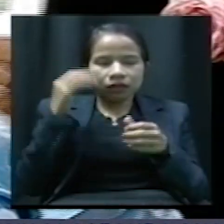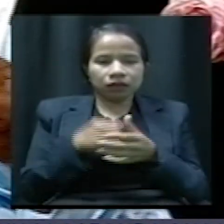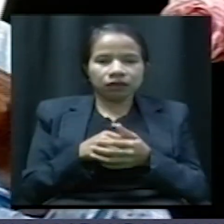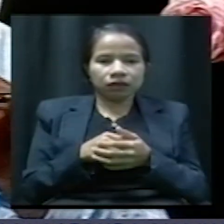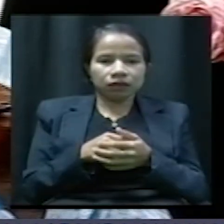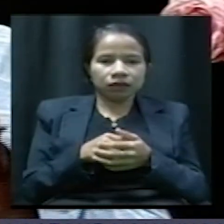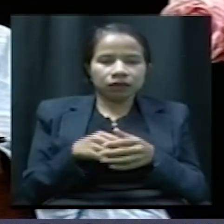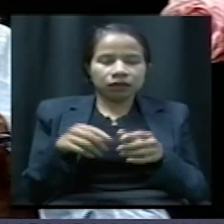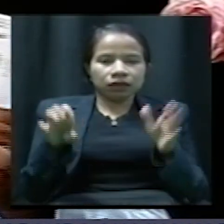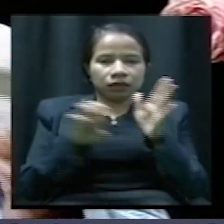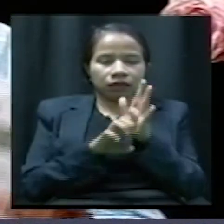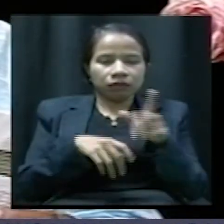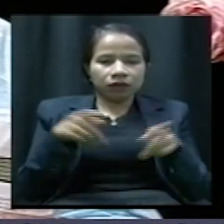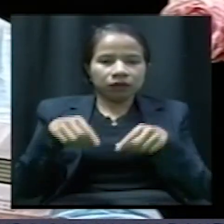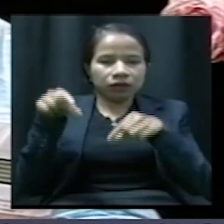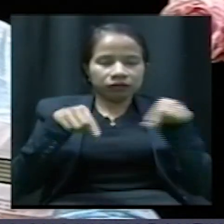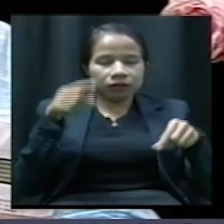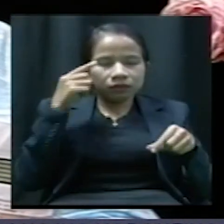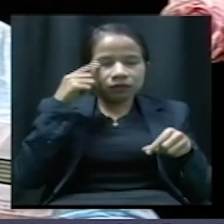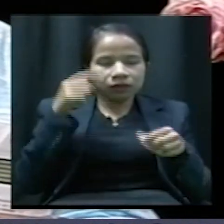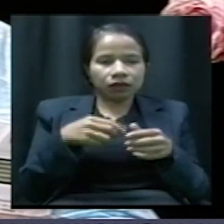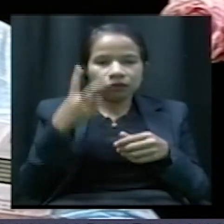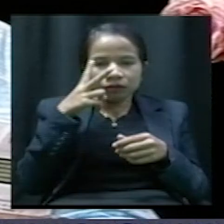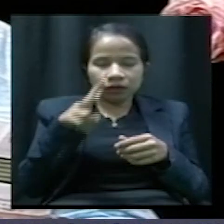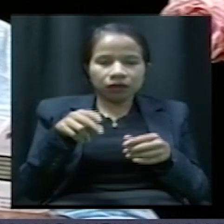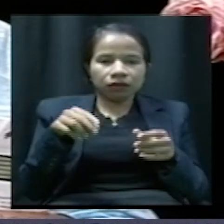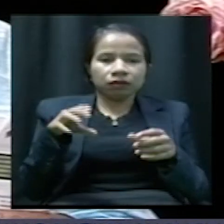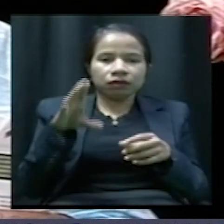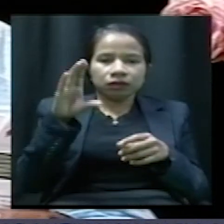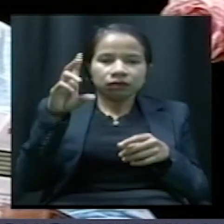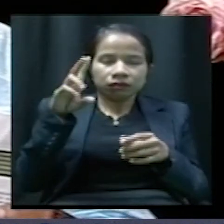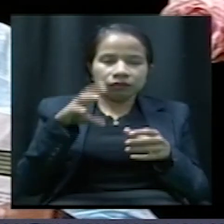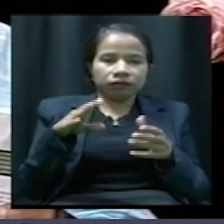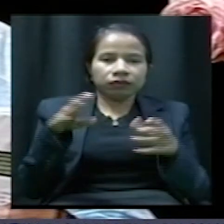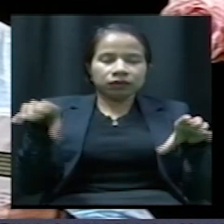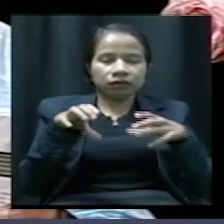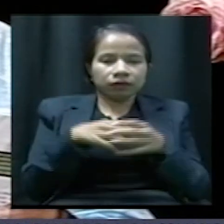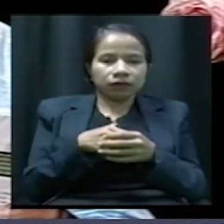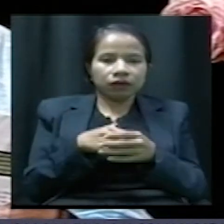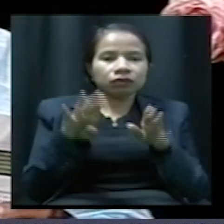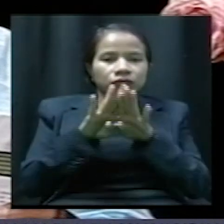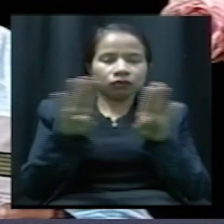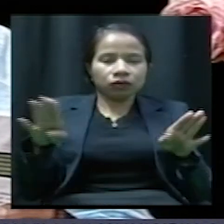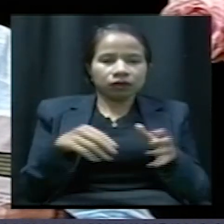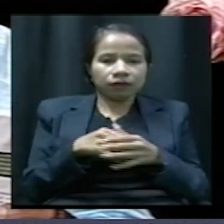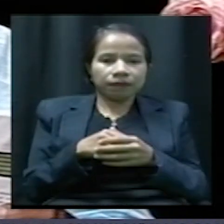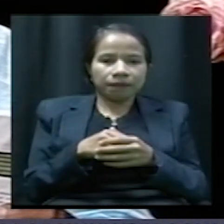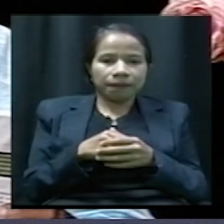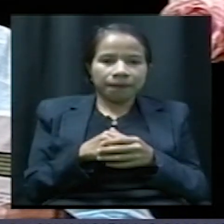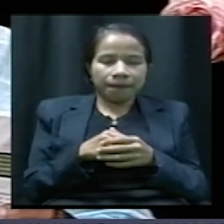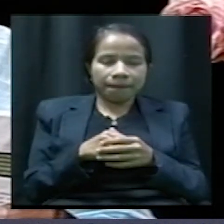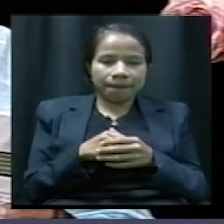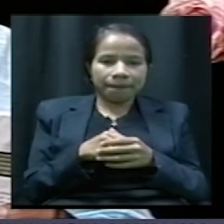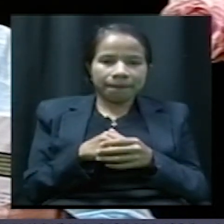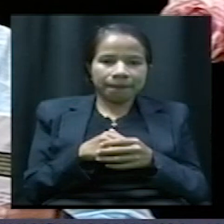tama dalam rumah ami deficiencia mata ni jemplu deficiencia mata ami la bele hari kata ke vaga rumah. Masun se informasaun to ami pami hatene kata vaga agora loke. Mas ba